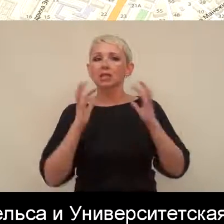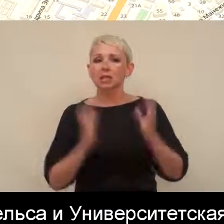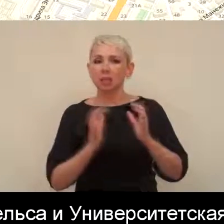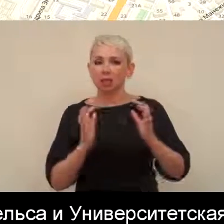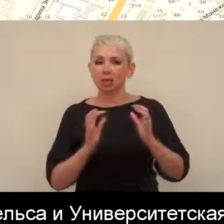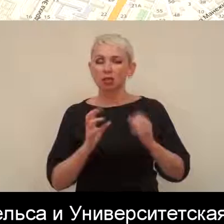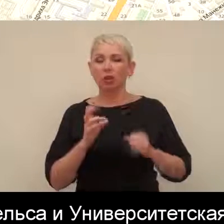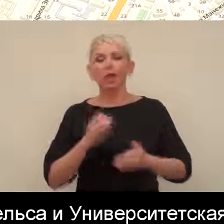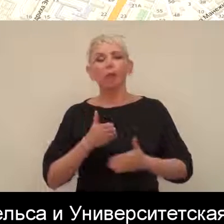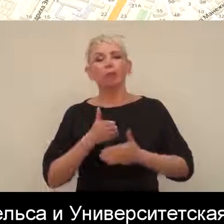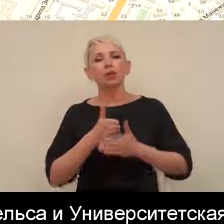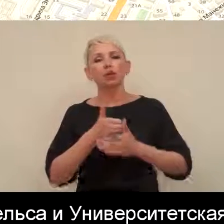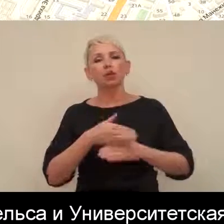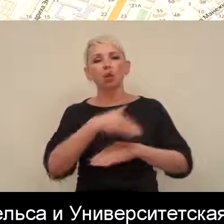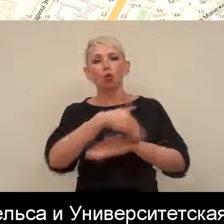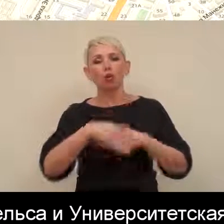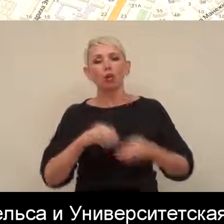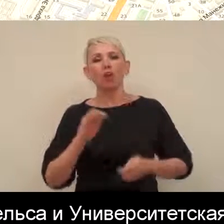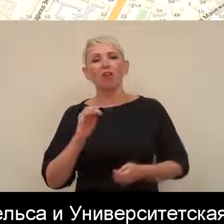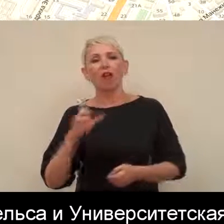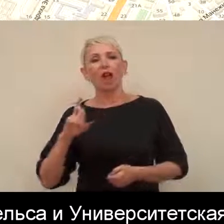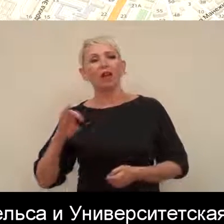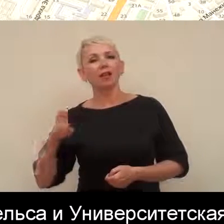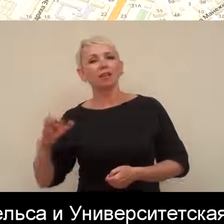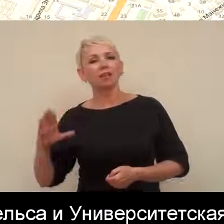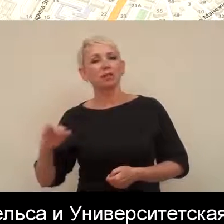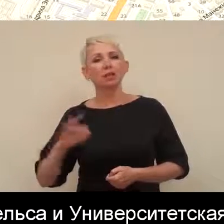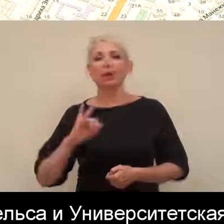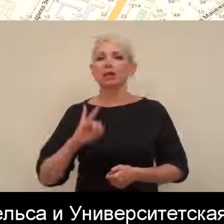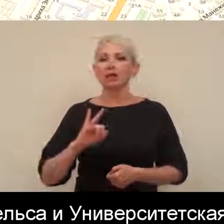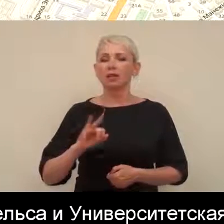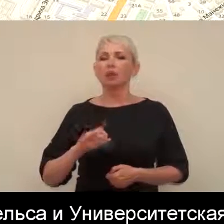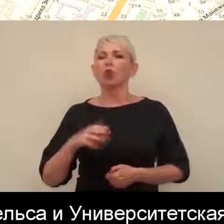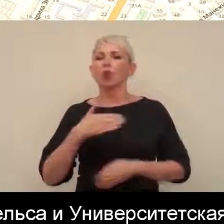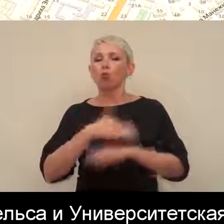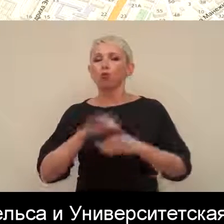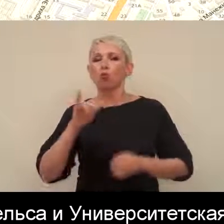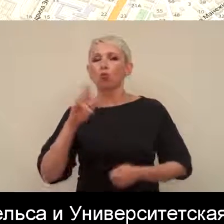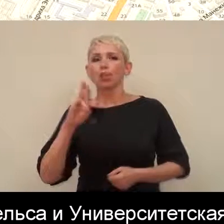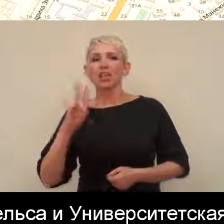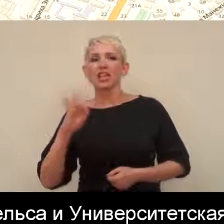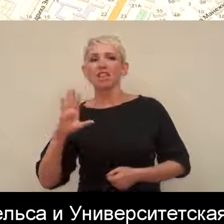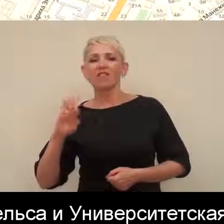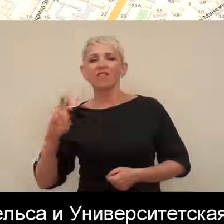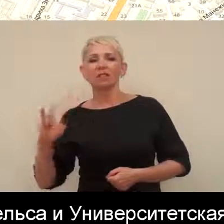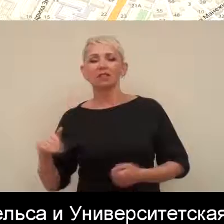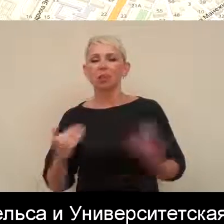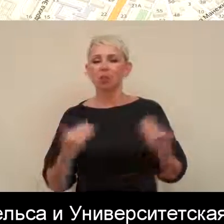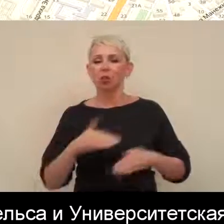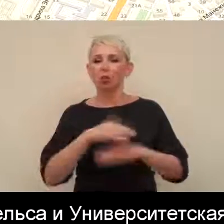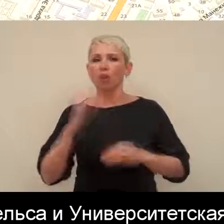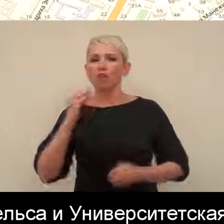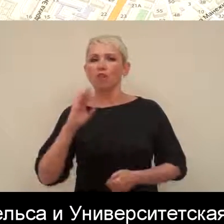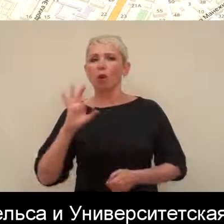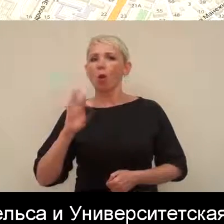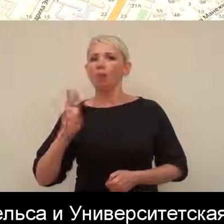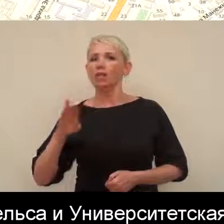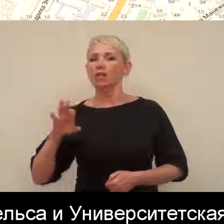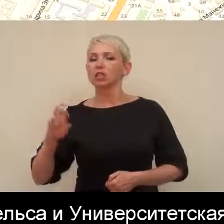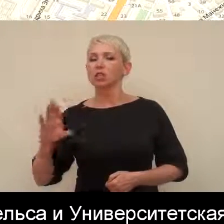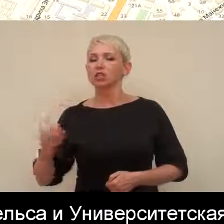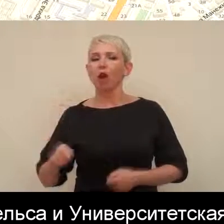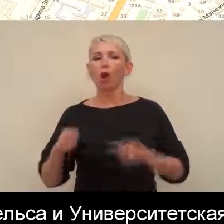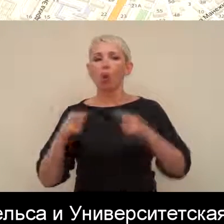Сохранившийся на пересечении улиц Фредриха Энгельса и Университетская, ныне улица